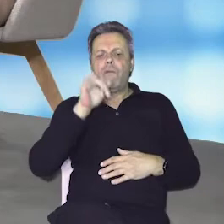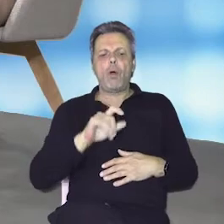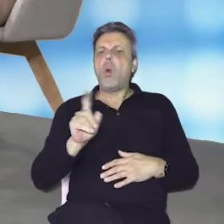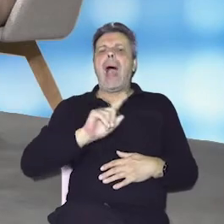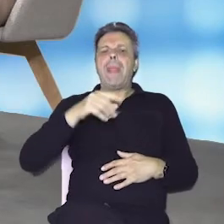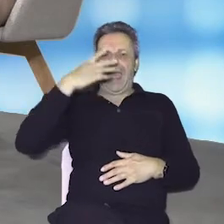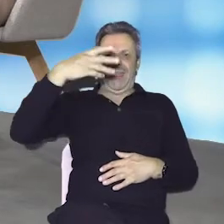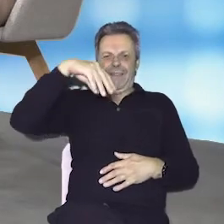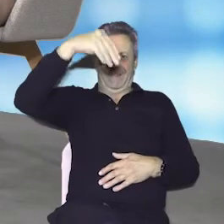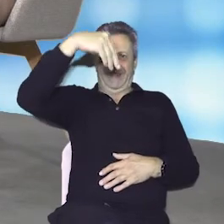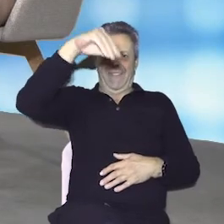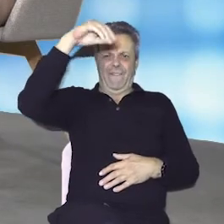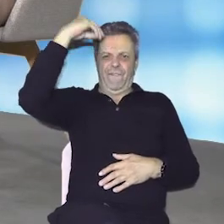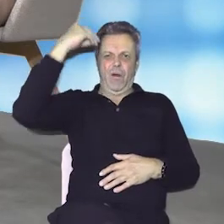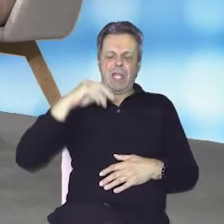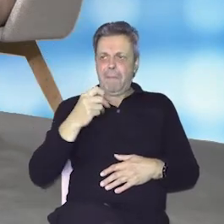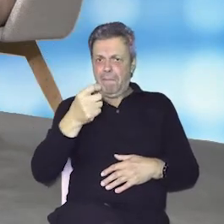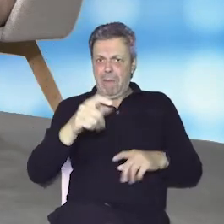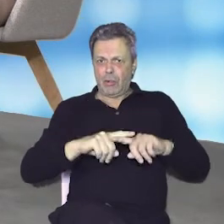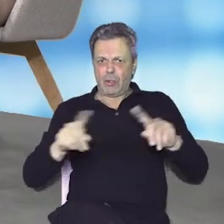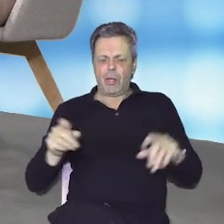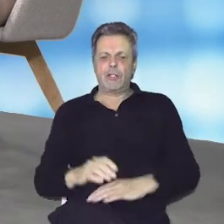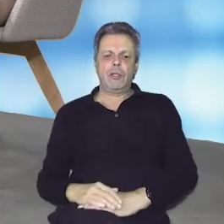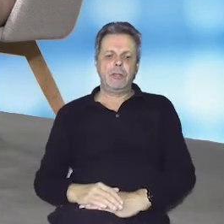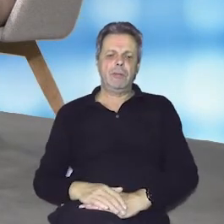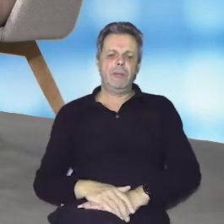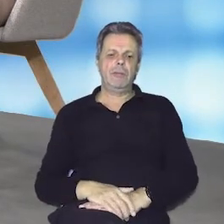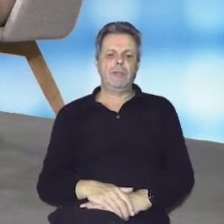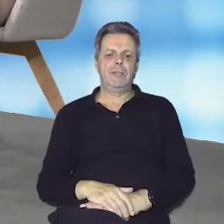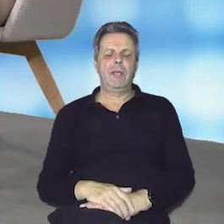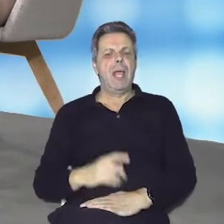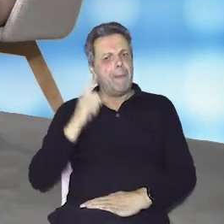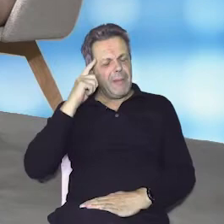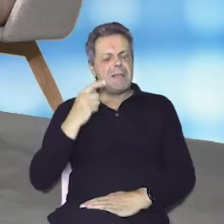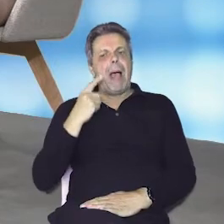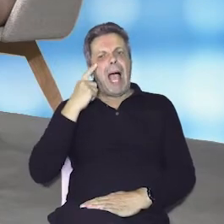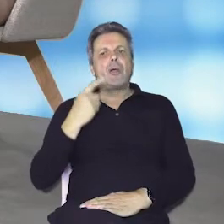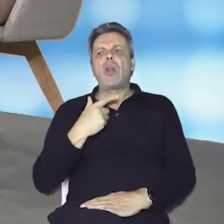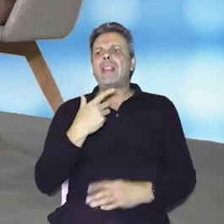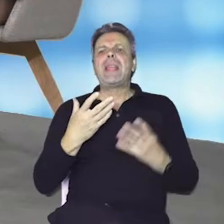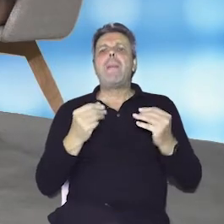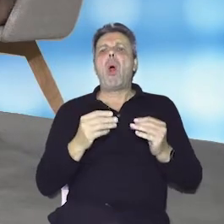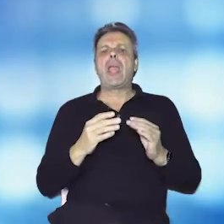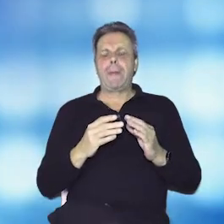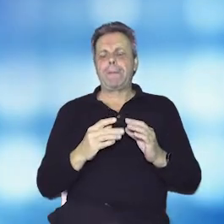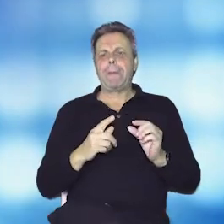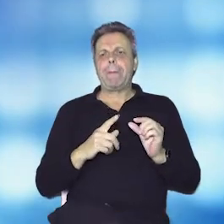škropljenja. Nema. Malo ste drugačiji. Pa mislim da ako pogledate, mnoge protestantske vjere imaju